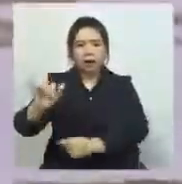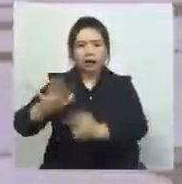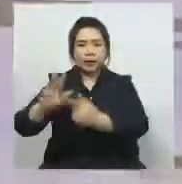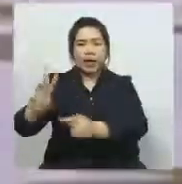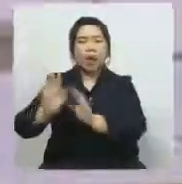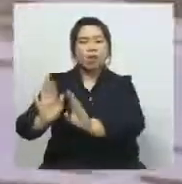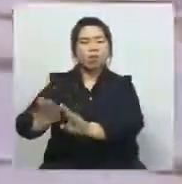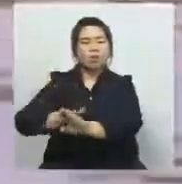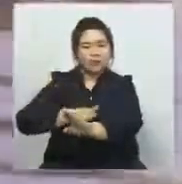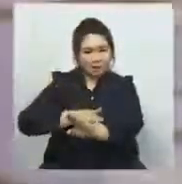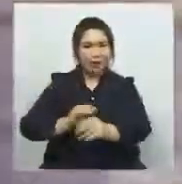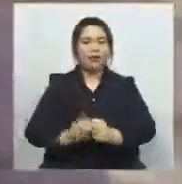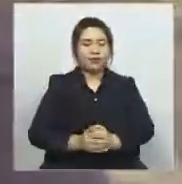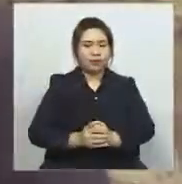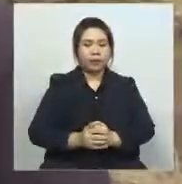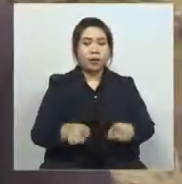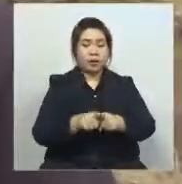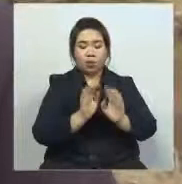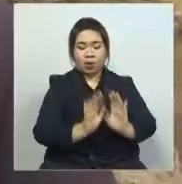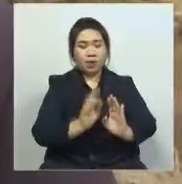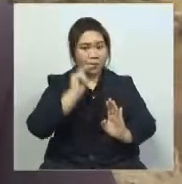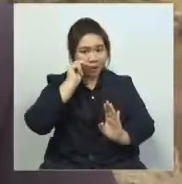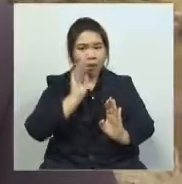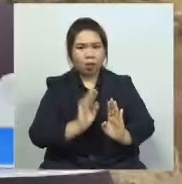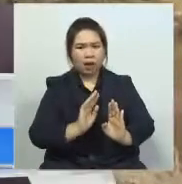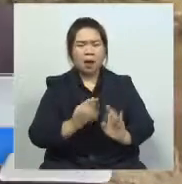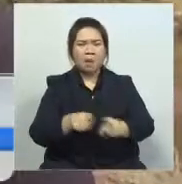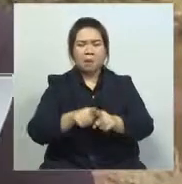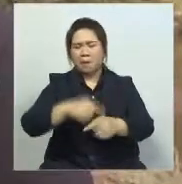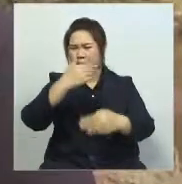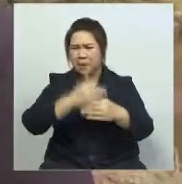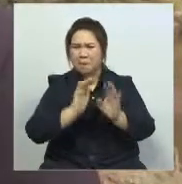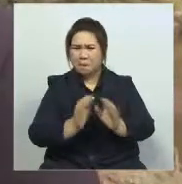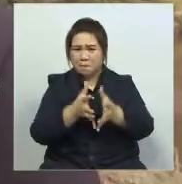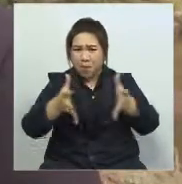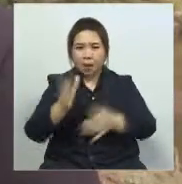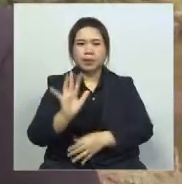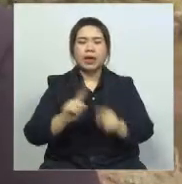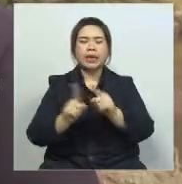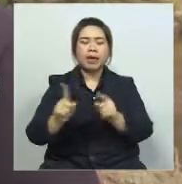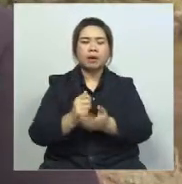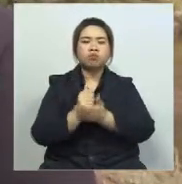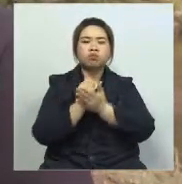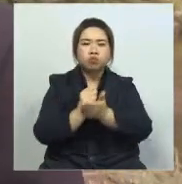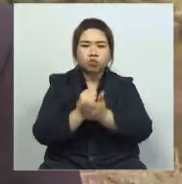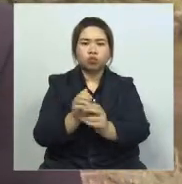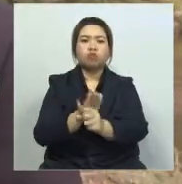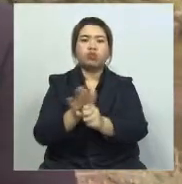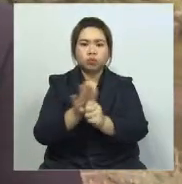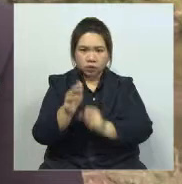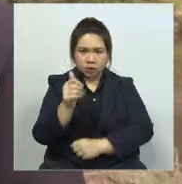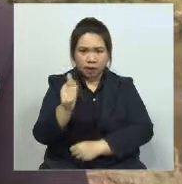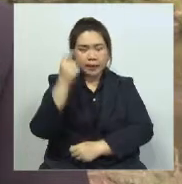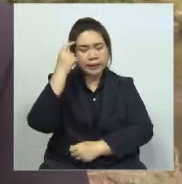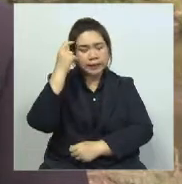ช่วยหนึ่งช่วยชะลอน้ำตอนบนช่วยเก็บน้ำได้แต่ว่าถึงแม้จะไม่ได้หมดไม่ได้มากแต่ก็เป็นสามารถที่จะบรรเทาได้นะครับซึ่งออก